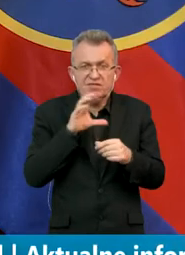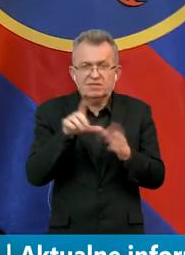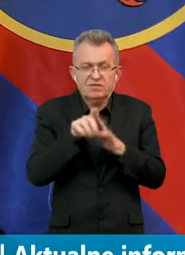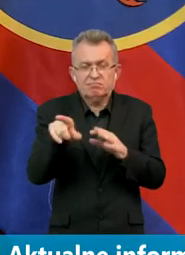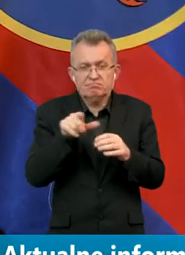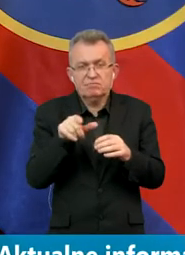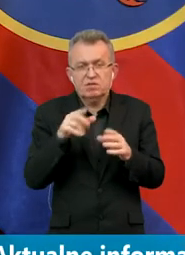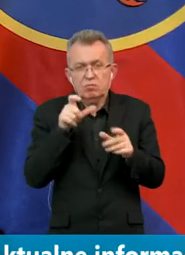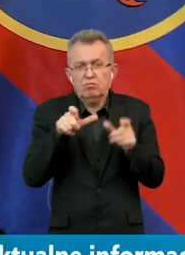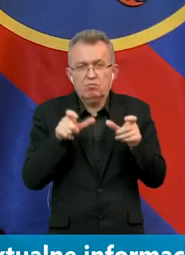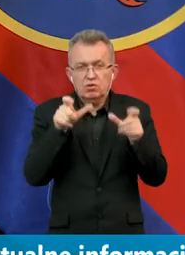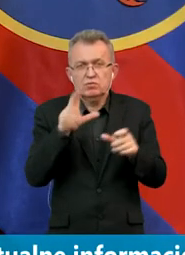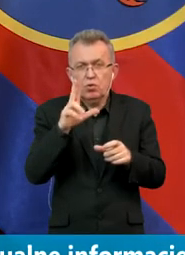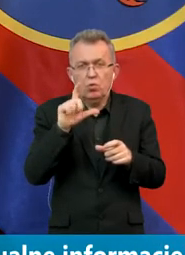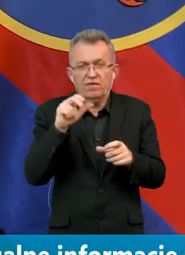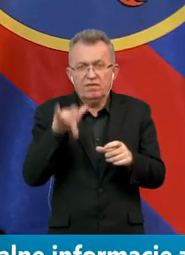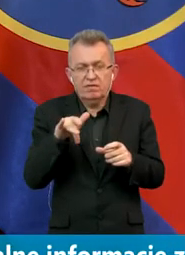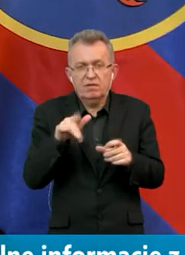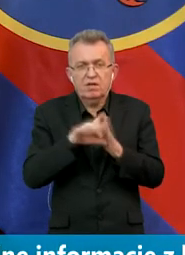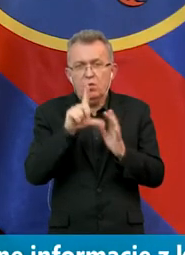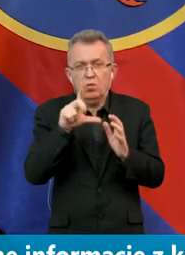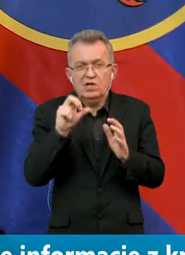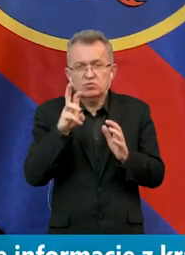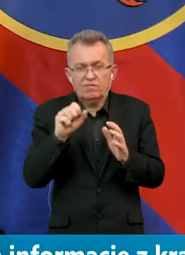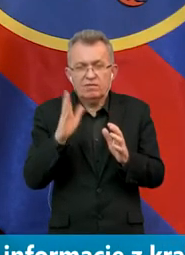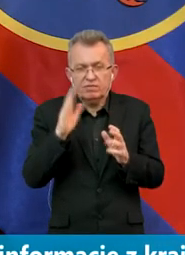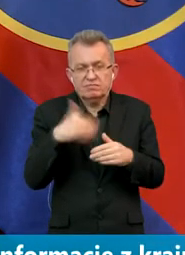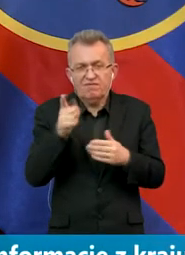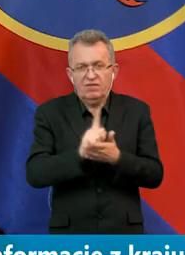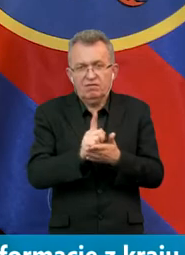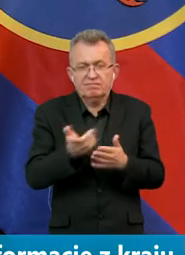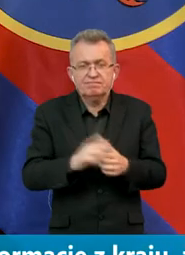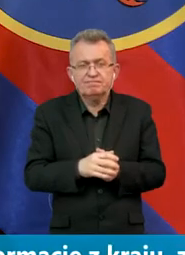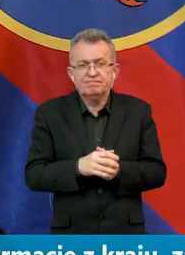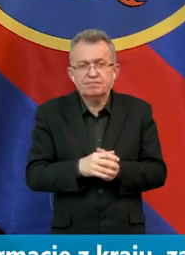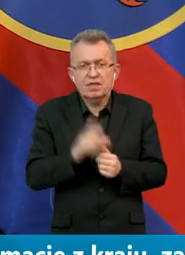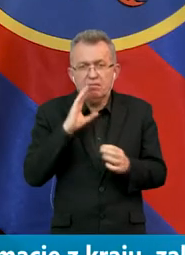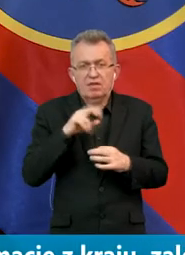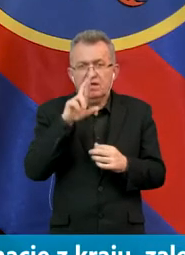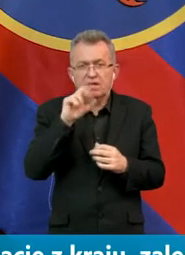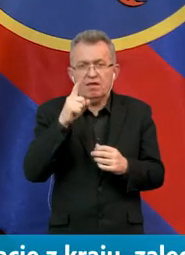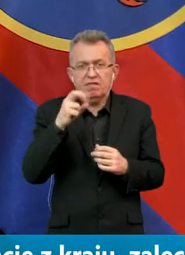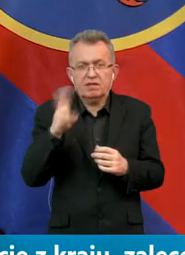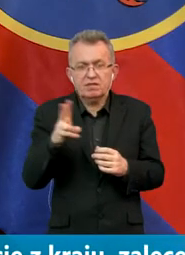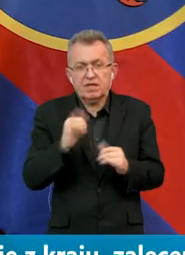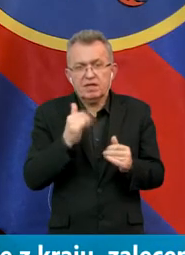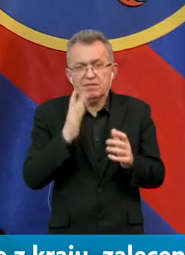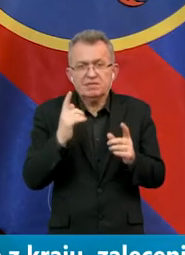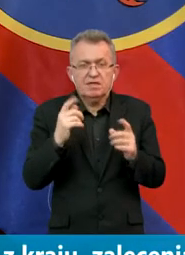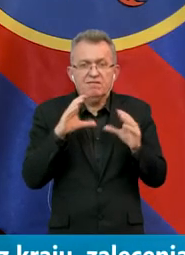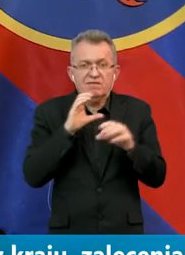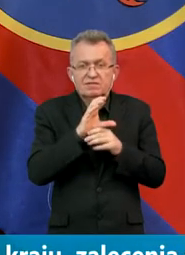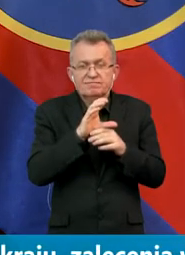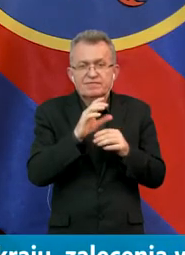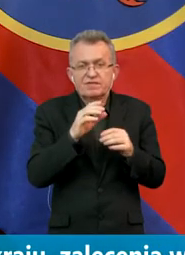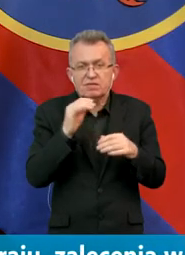obszarze, most Kłodny, inwestycje na Masztowni, one będą dawały efekty. Pan Radek. Jaka inwestycja jest